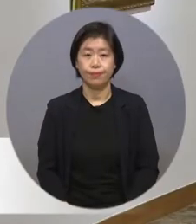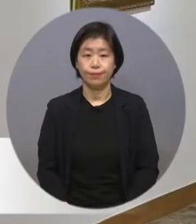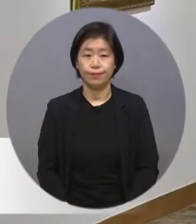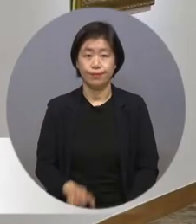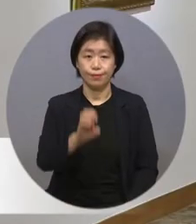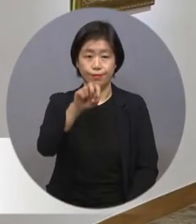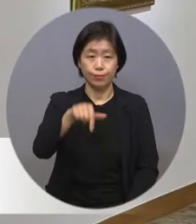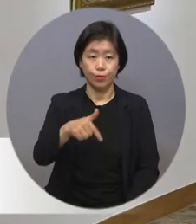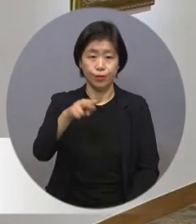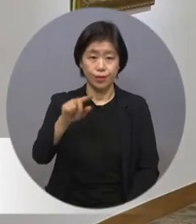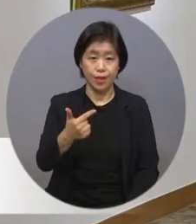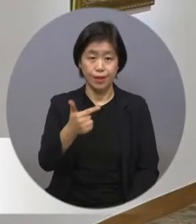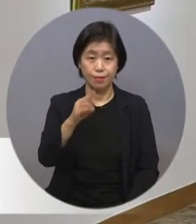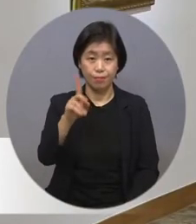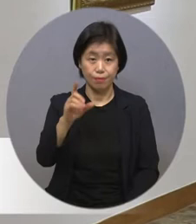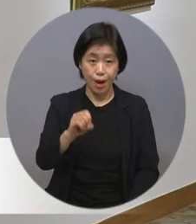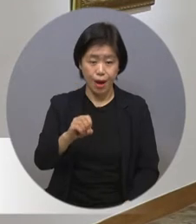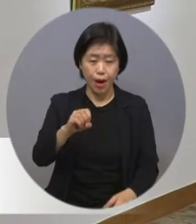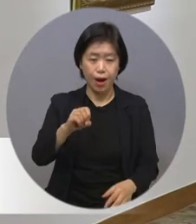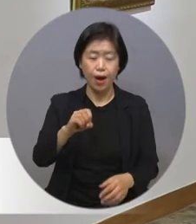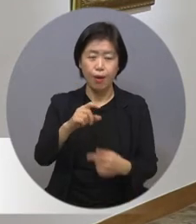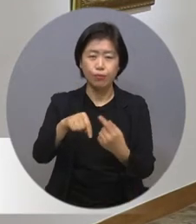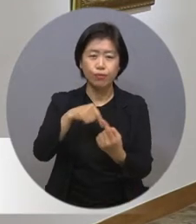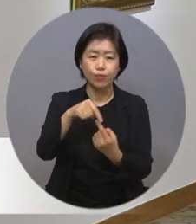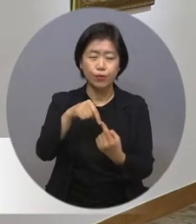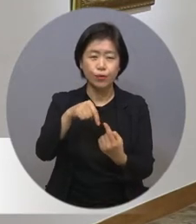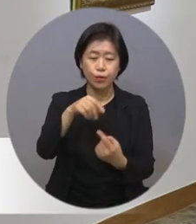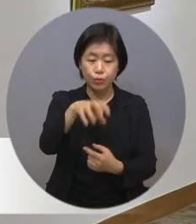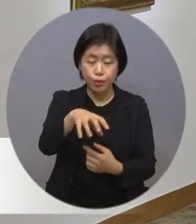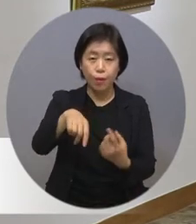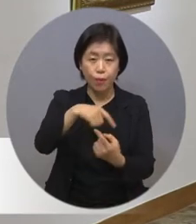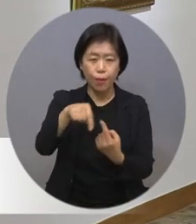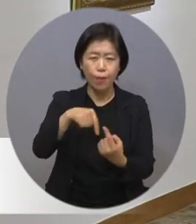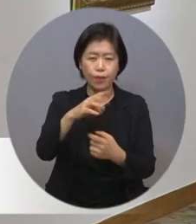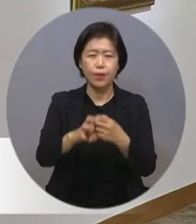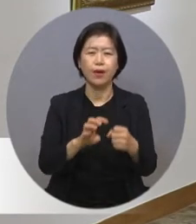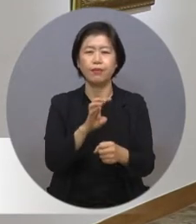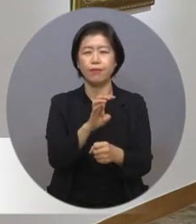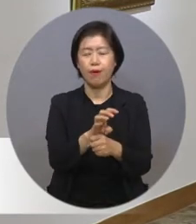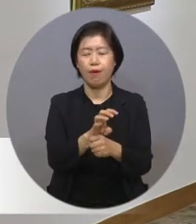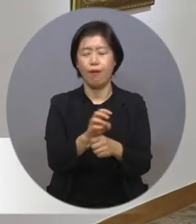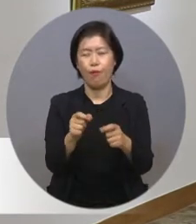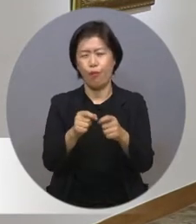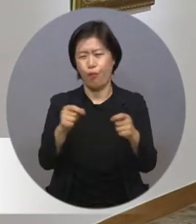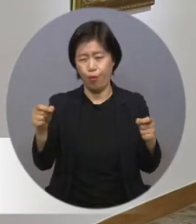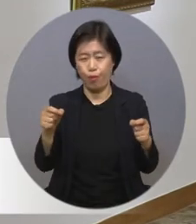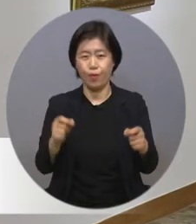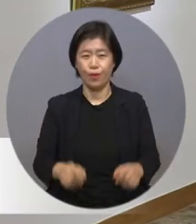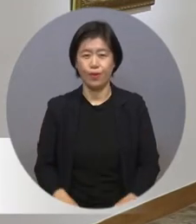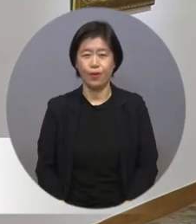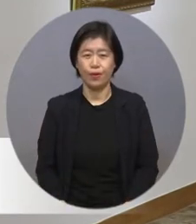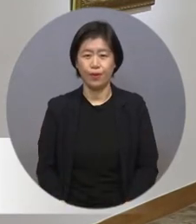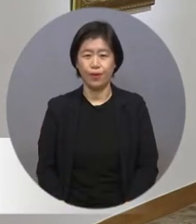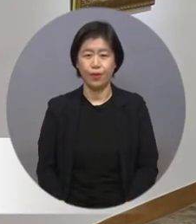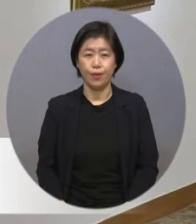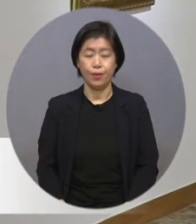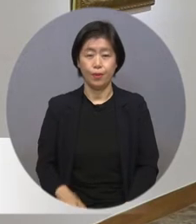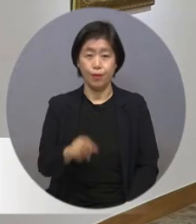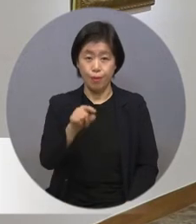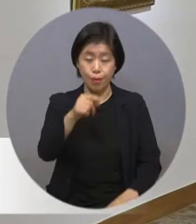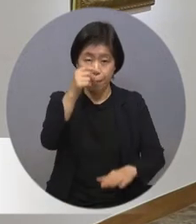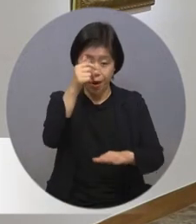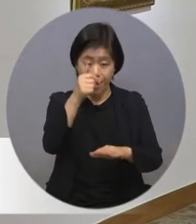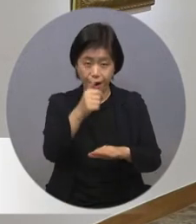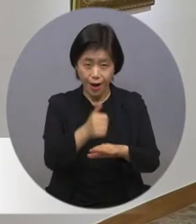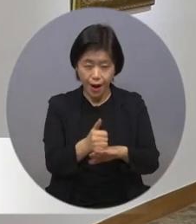묵산방 40년을 이렇게 오랫동안 운영해 오시고 이제 그것을 최종 결산하는